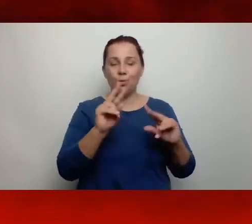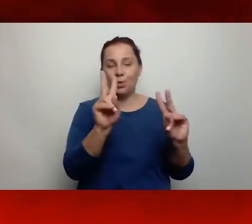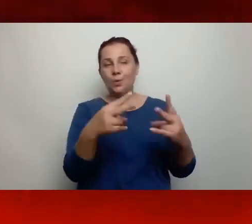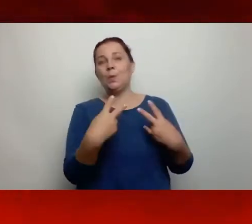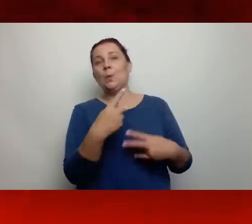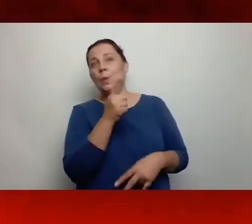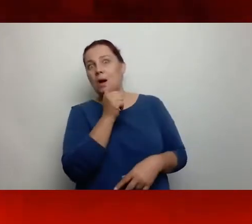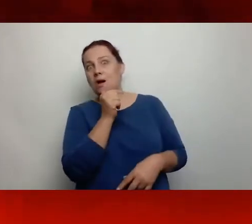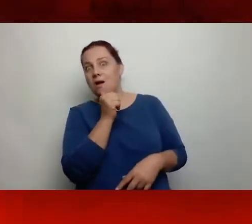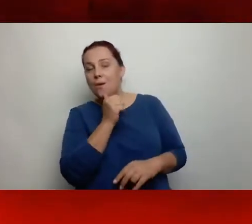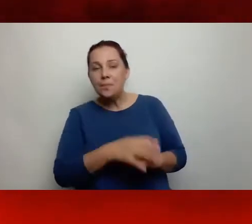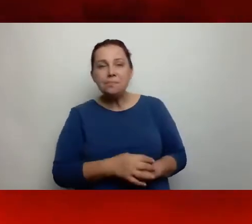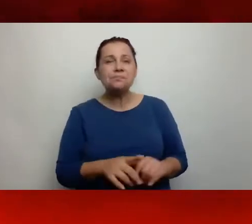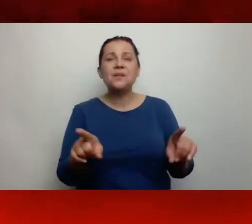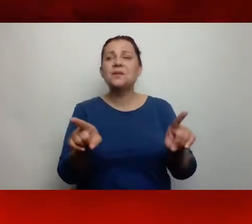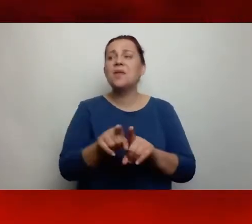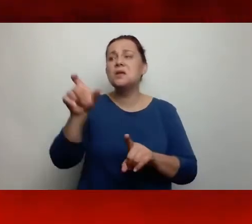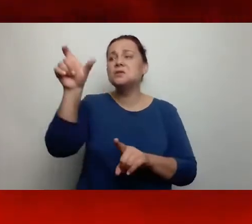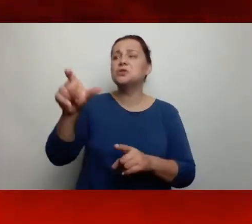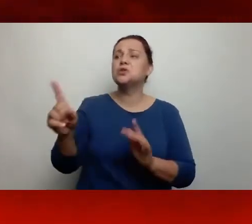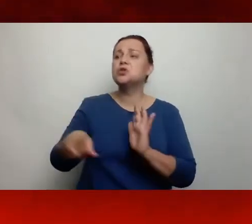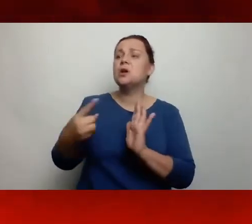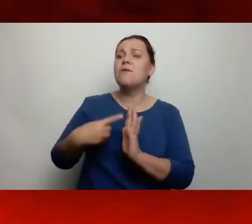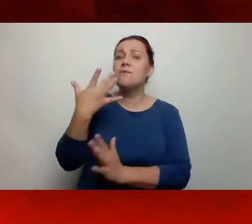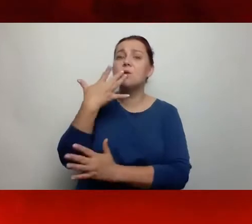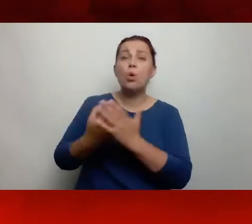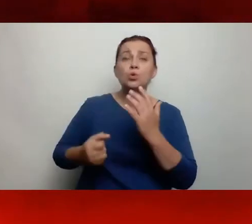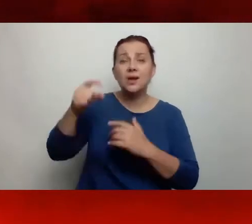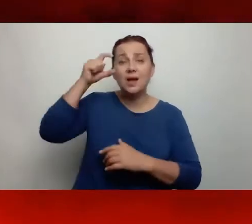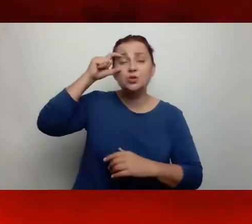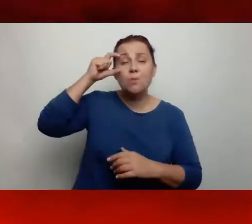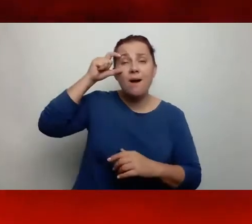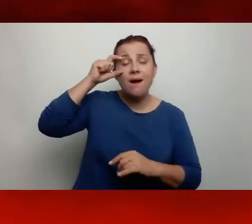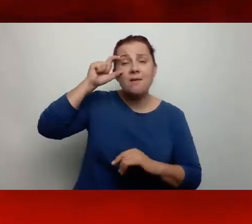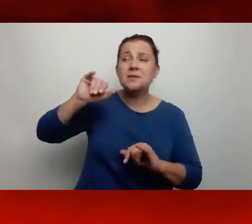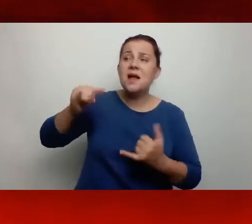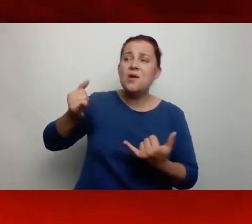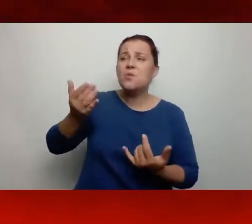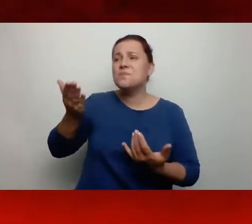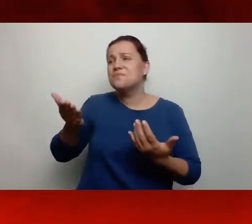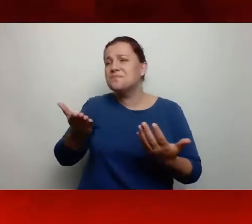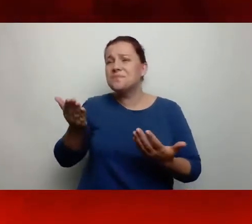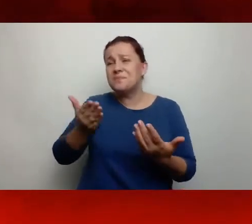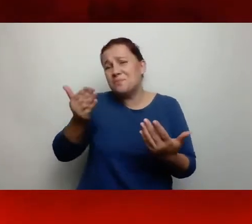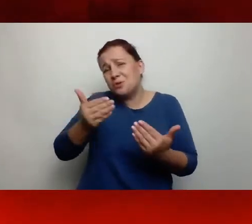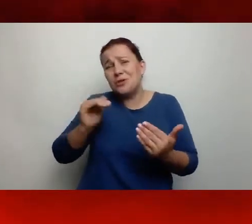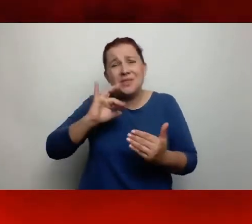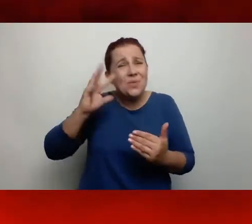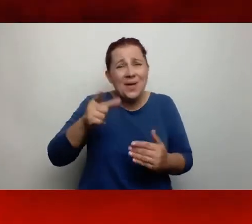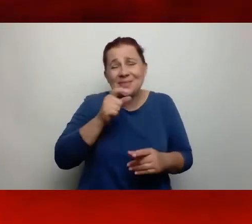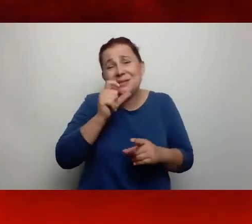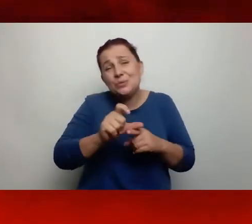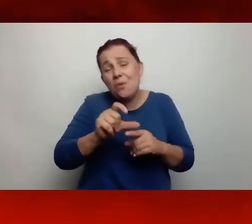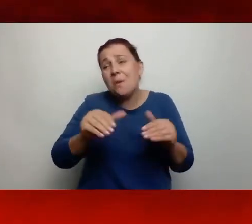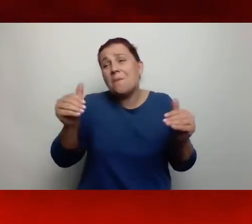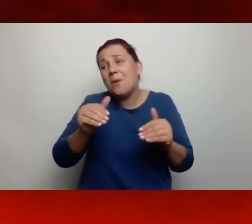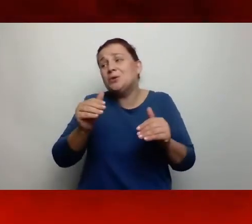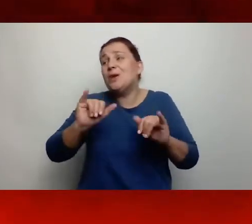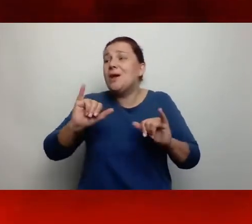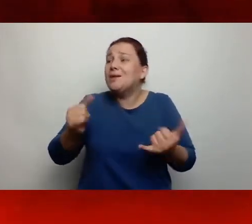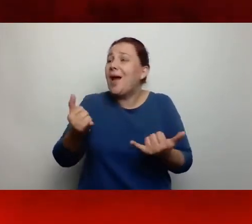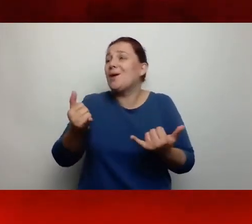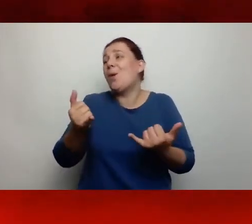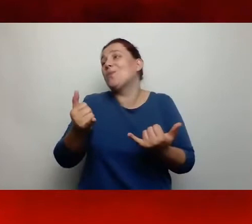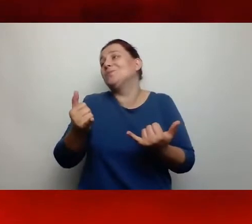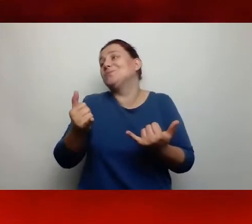tym, że był również wykorzystywany poniekąd jako, może to jest nieładne słowo, ale chyba można tak powiedzieć, jako maskotka różnych